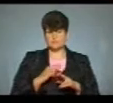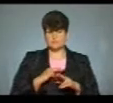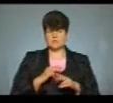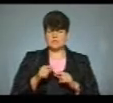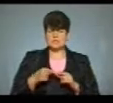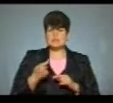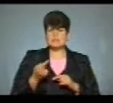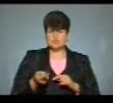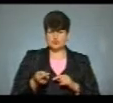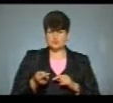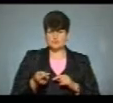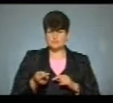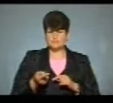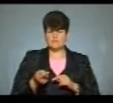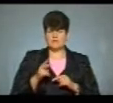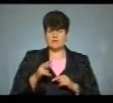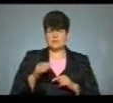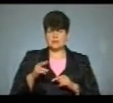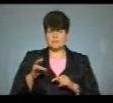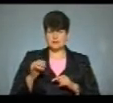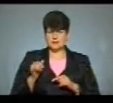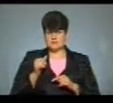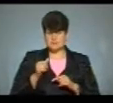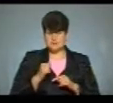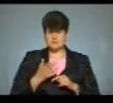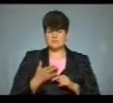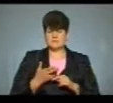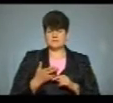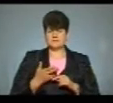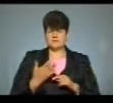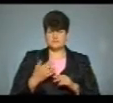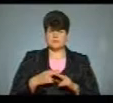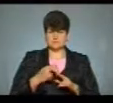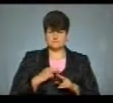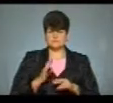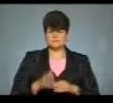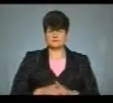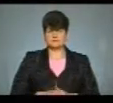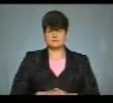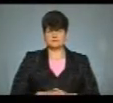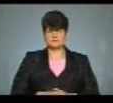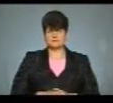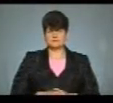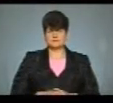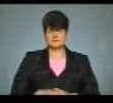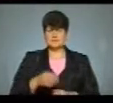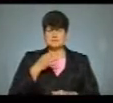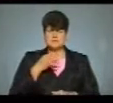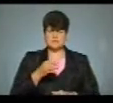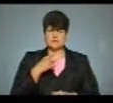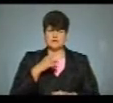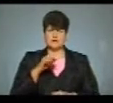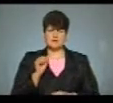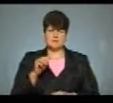наступним, вже в липні місяці, за червень вже докомпенсували. Зазначу, за словами Андрія